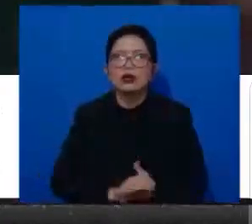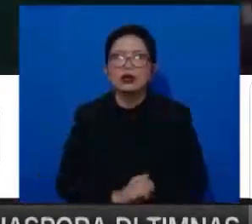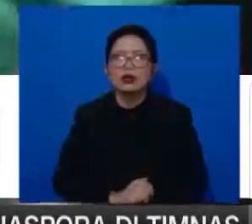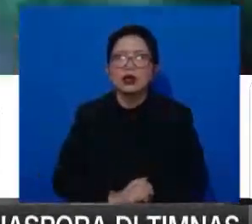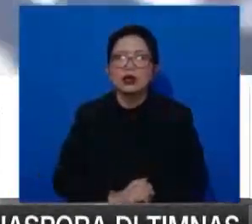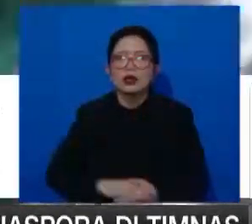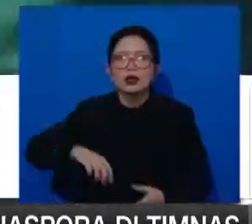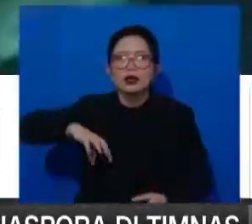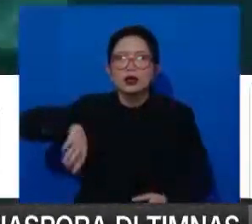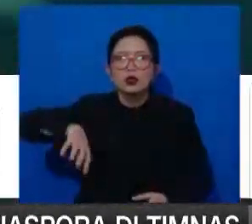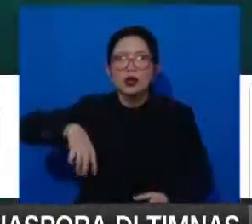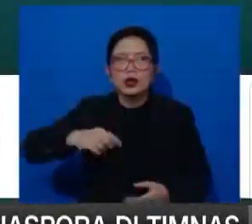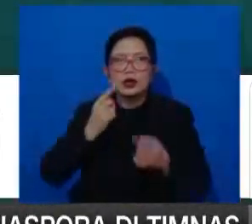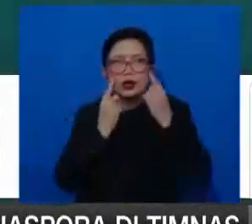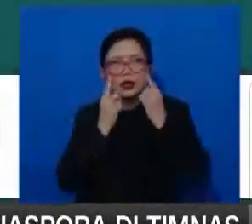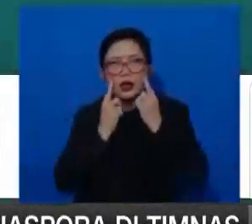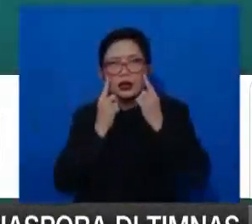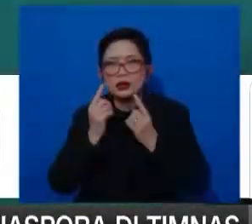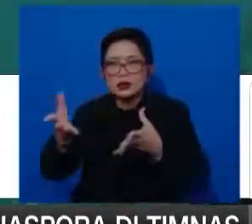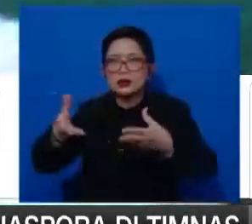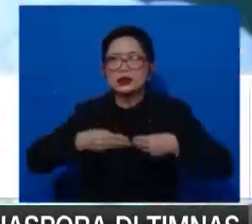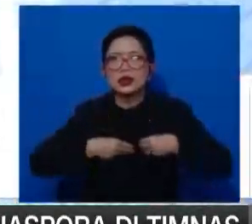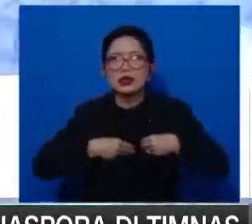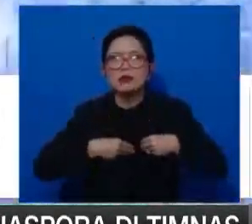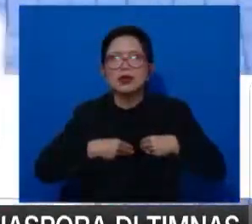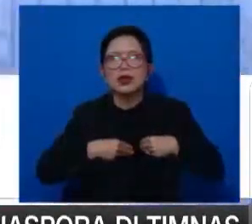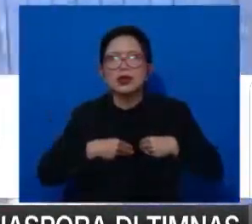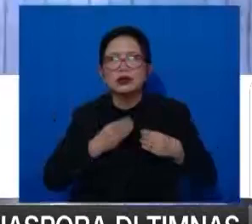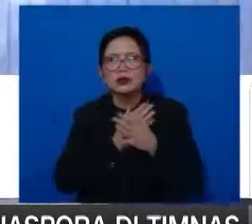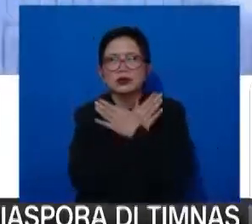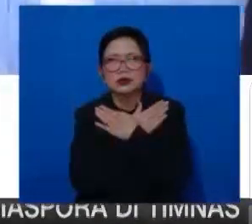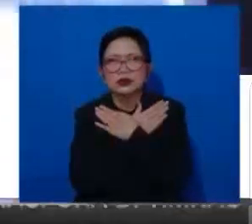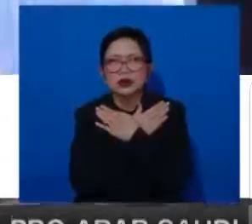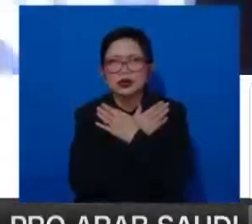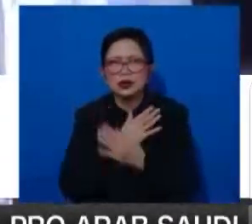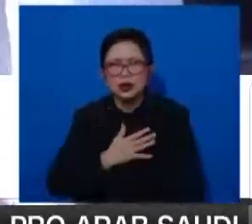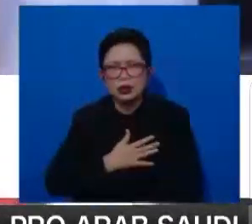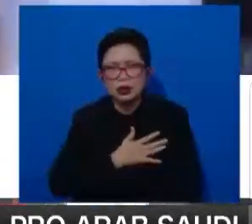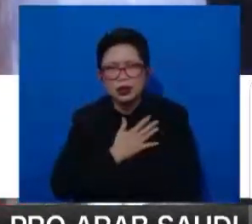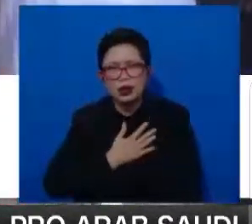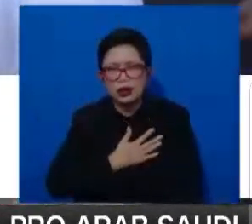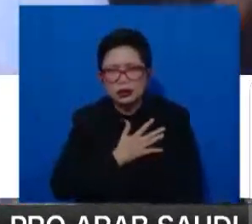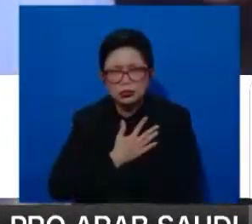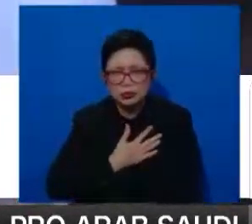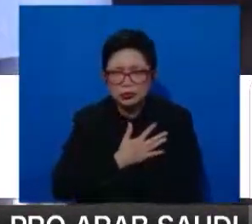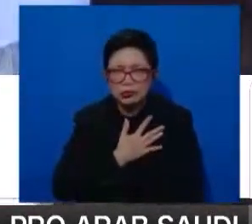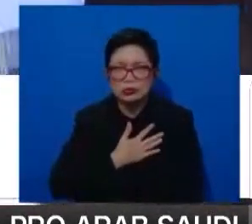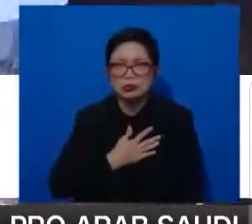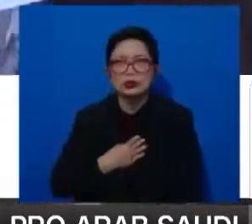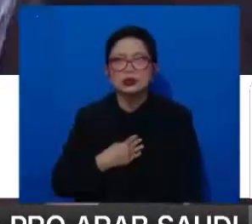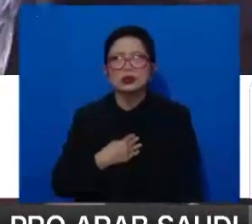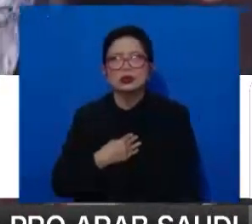pecah saat tiga jenazah, yaitu Mas Yudi Mujito, Yekti Nugrahanti, dan